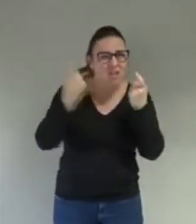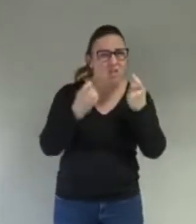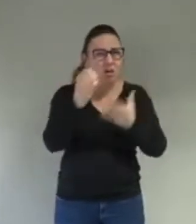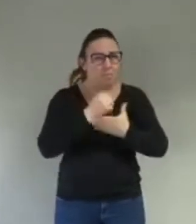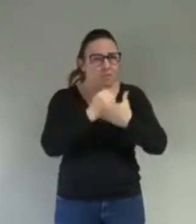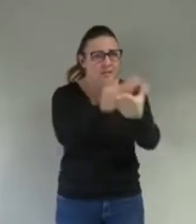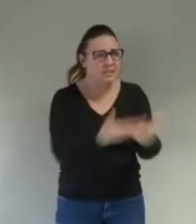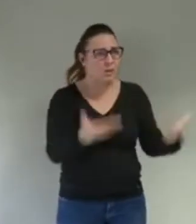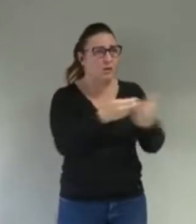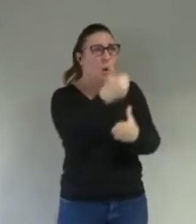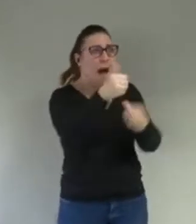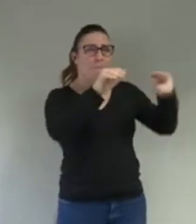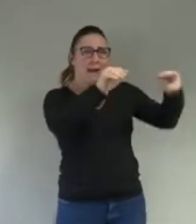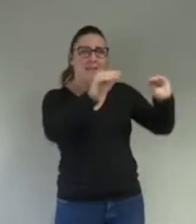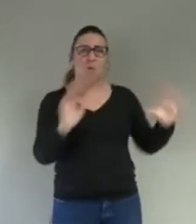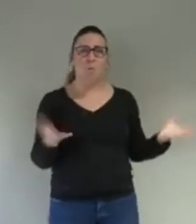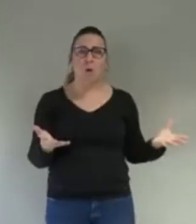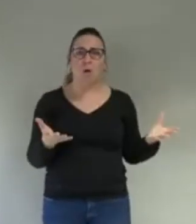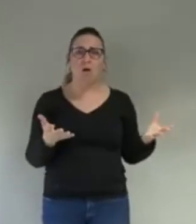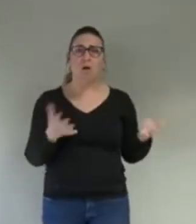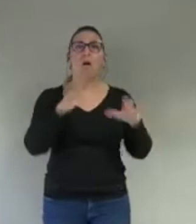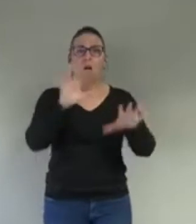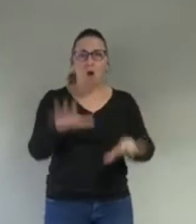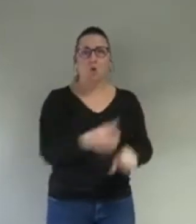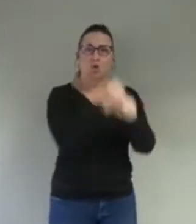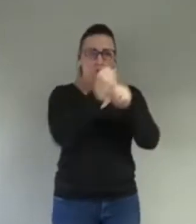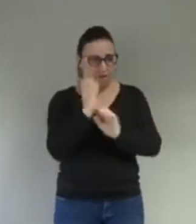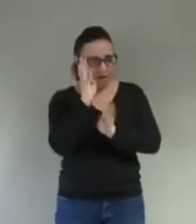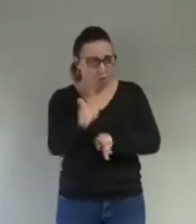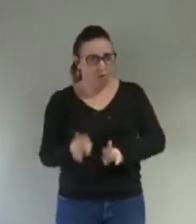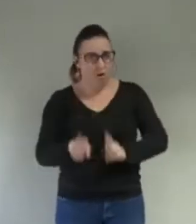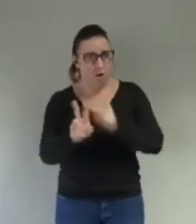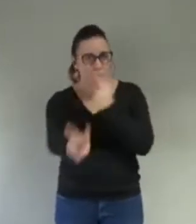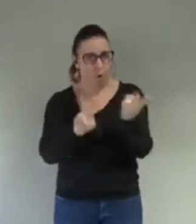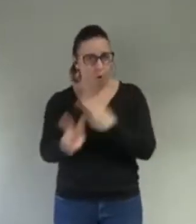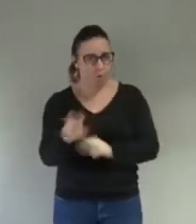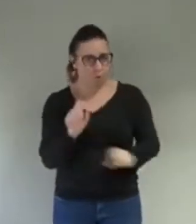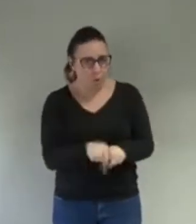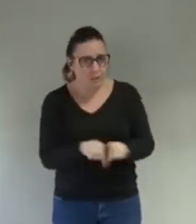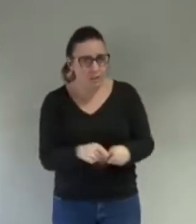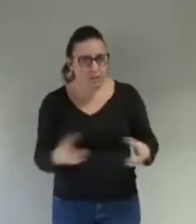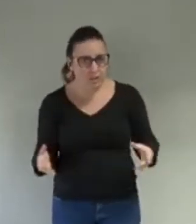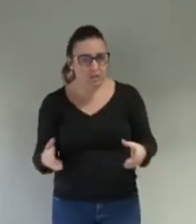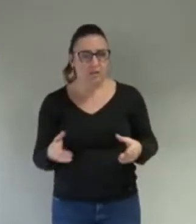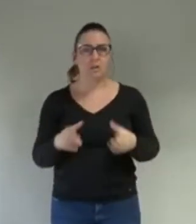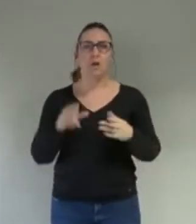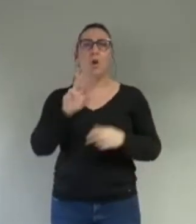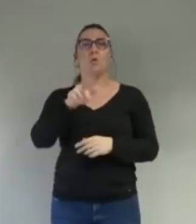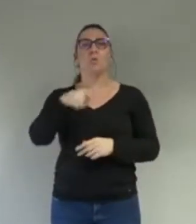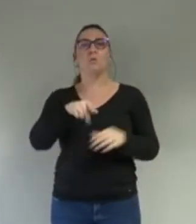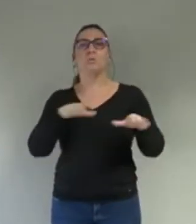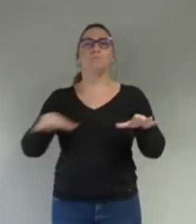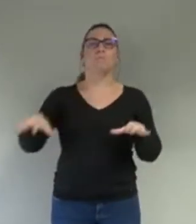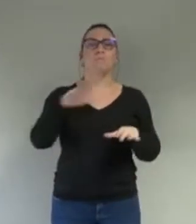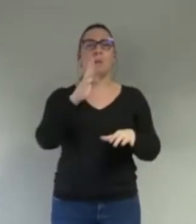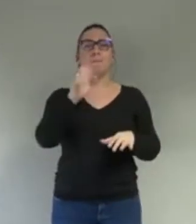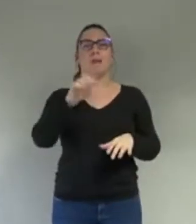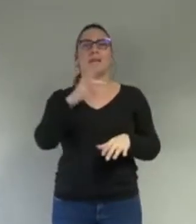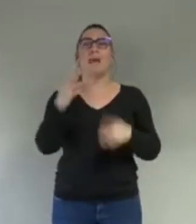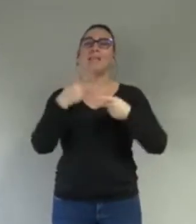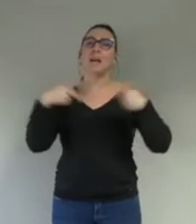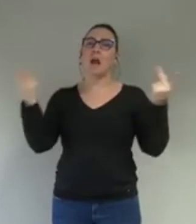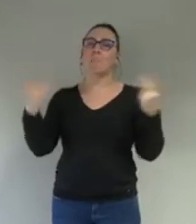cette commerçante. Elle sera aussi sauvée par la chrono-vélo ? Votre adjoint à l'union de quartier Beria a déclaré « Ça va faire comme